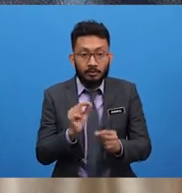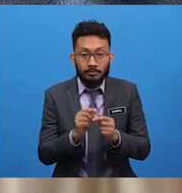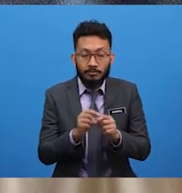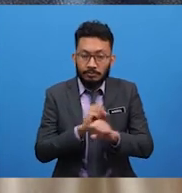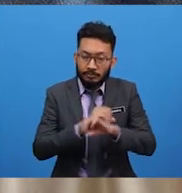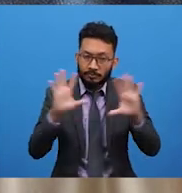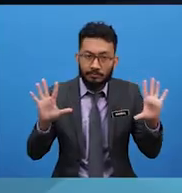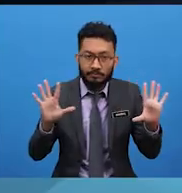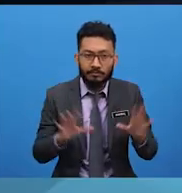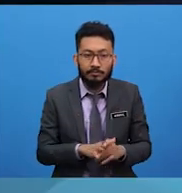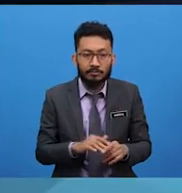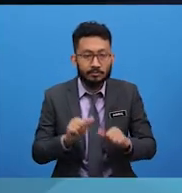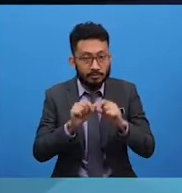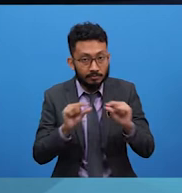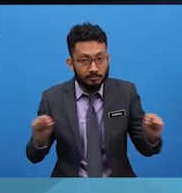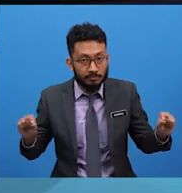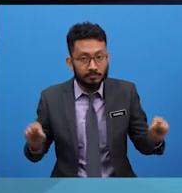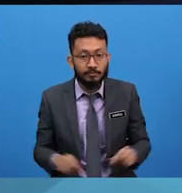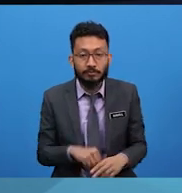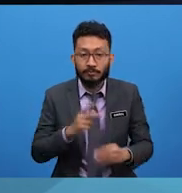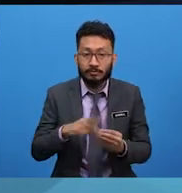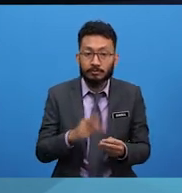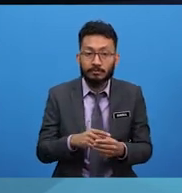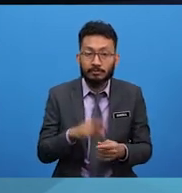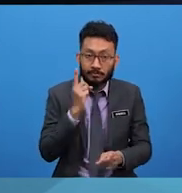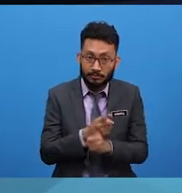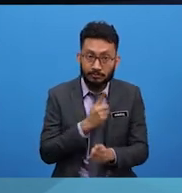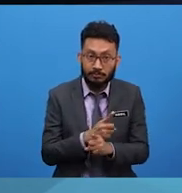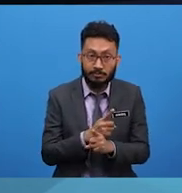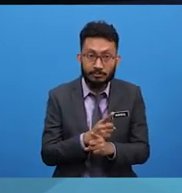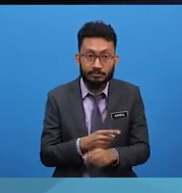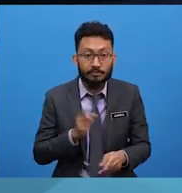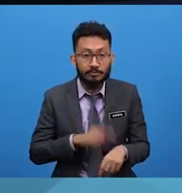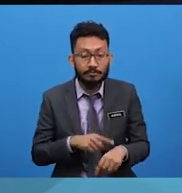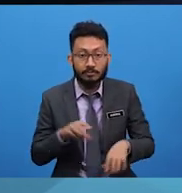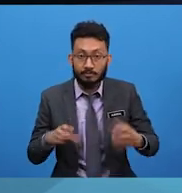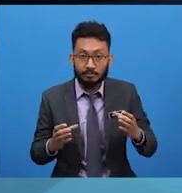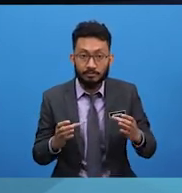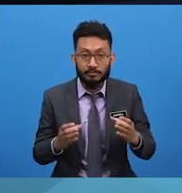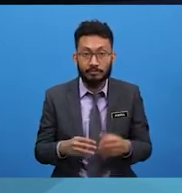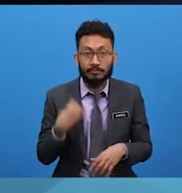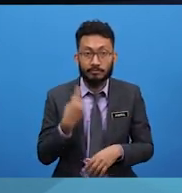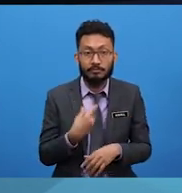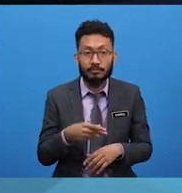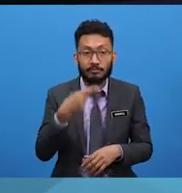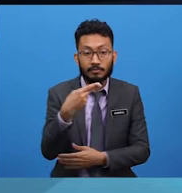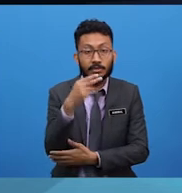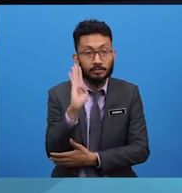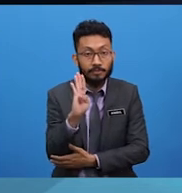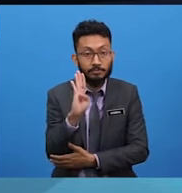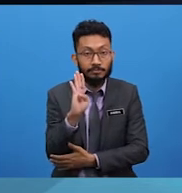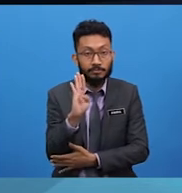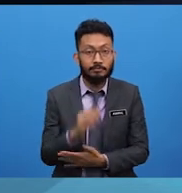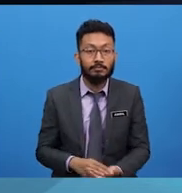pada kertas perak. Pensel yang sesuai ketika bekerja mendraft adalah pensil jenis HB iaitu